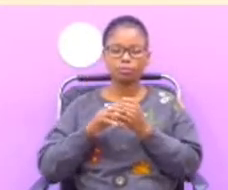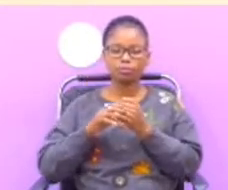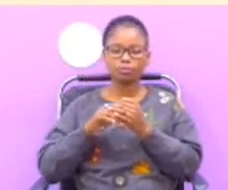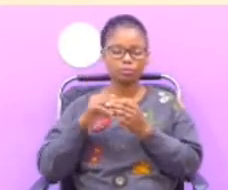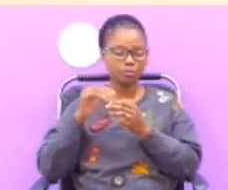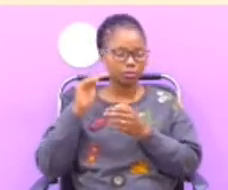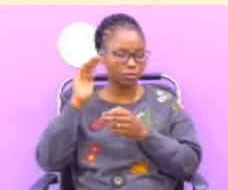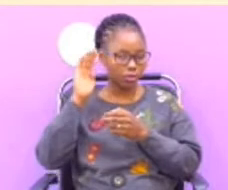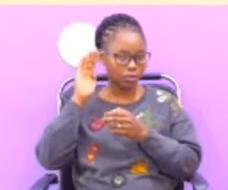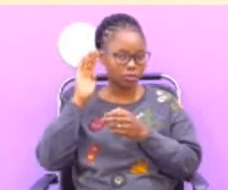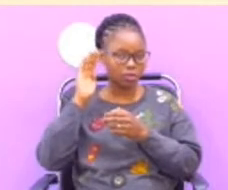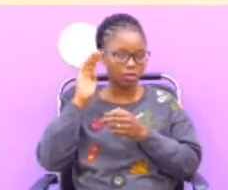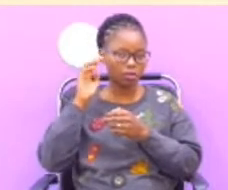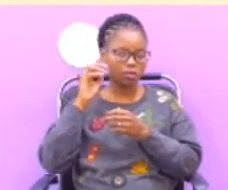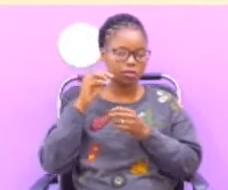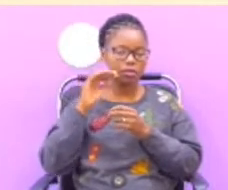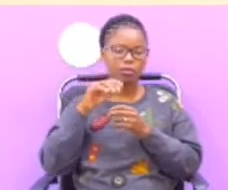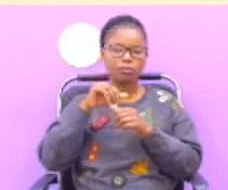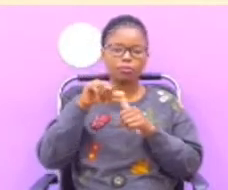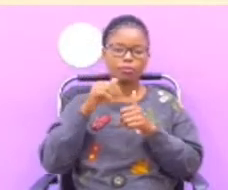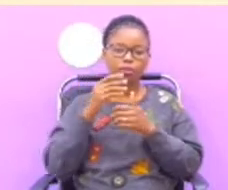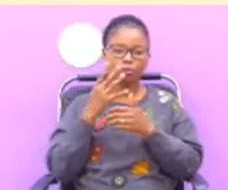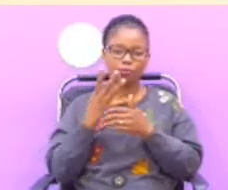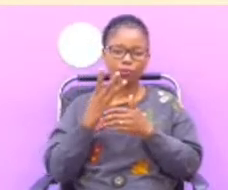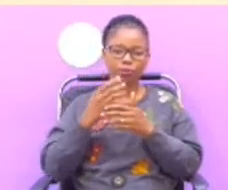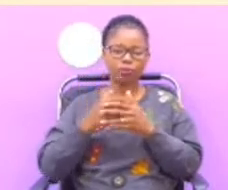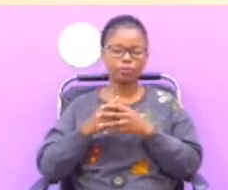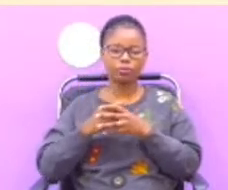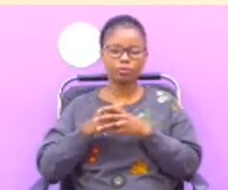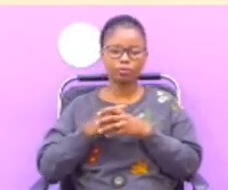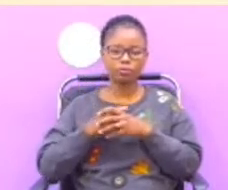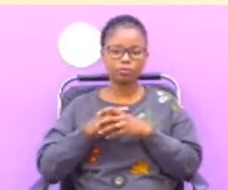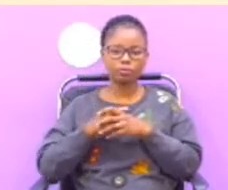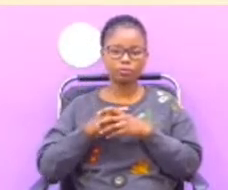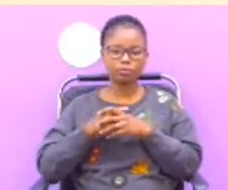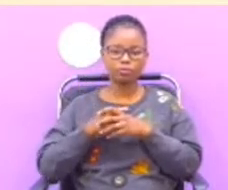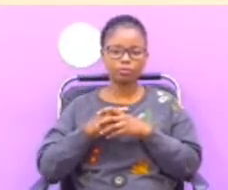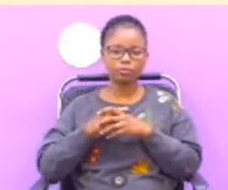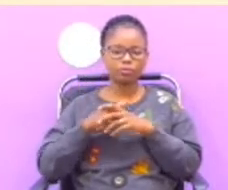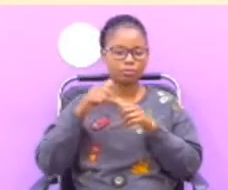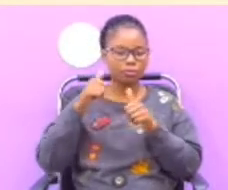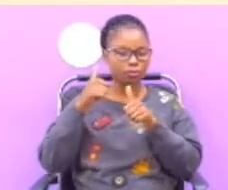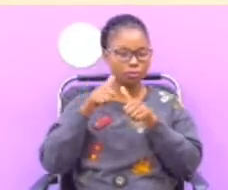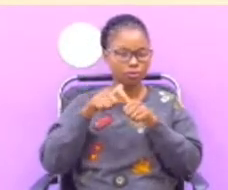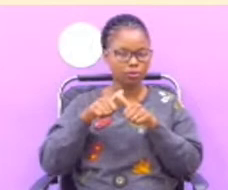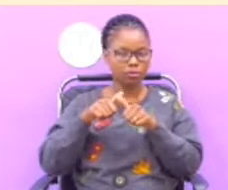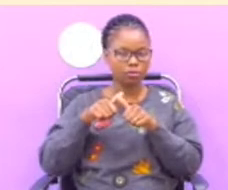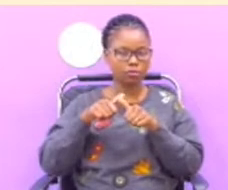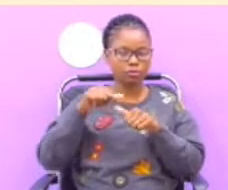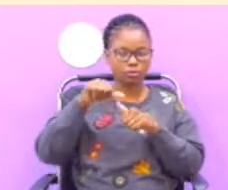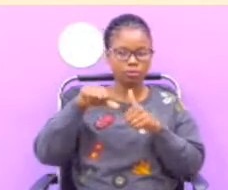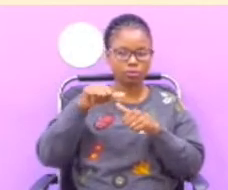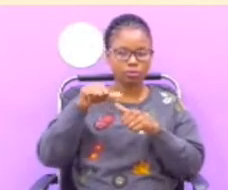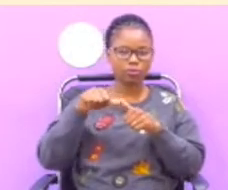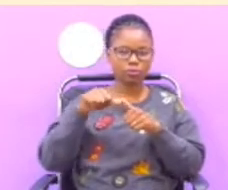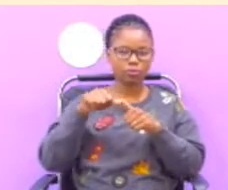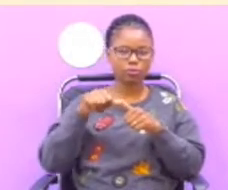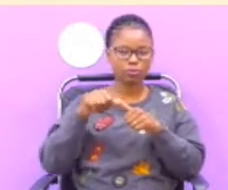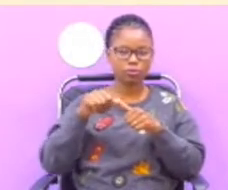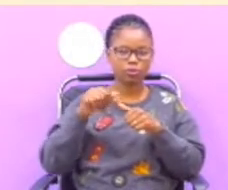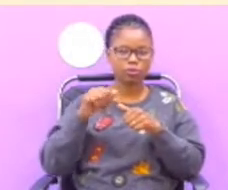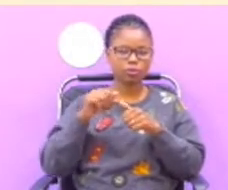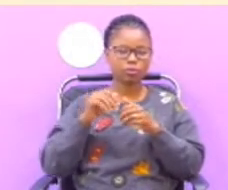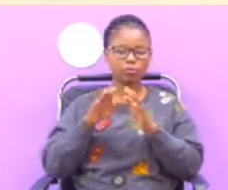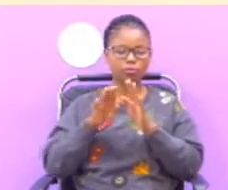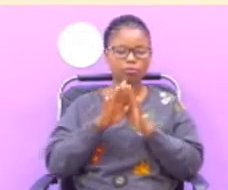Tathikiriria oigwe kamraini gakana. Na nilakulirikania gakwira twi thiinie wa revelation ya ifuku. I